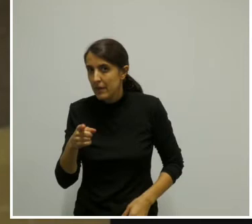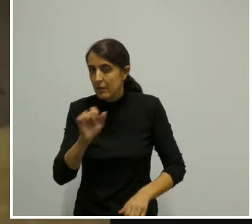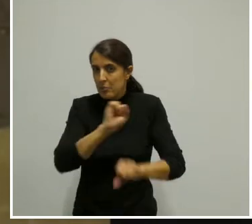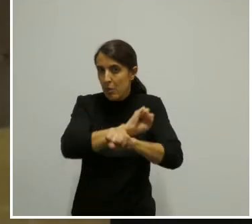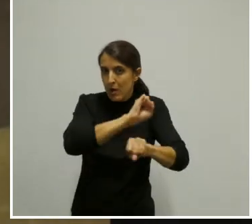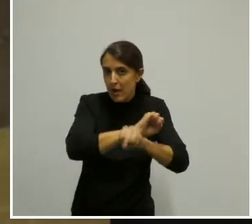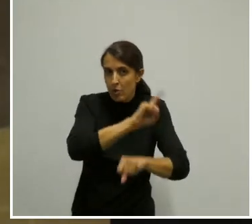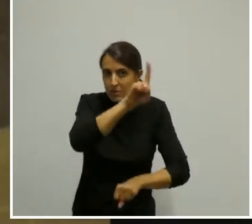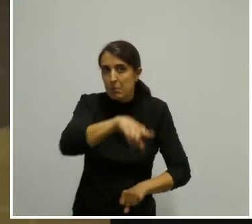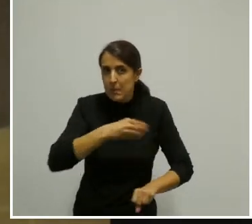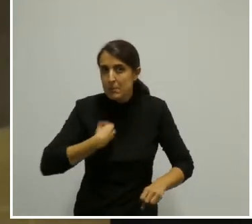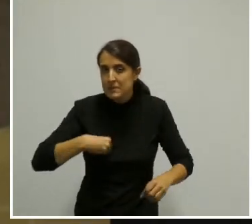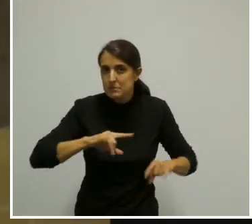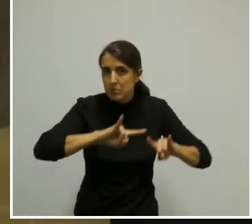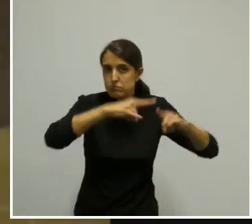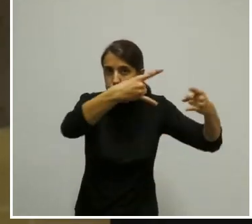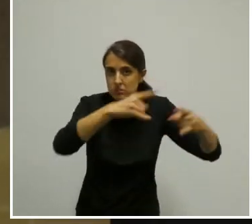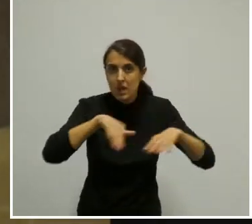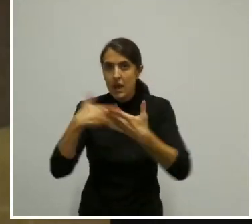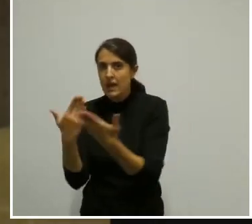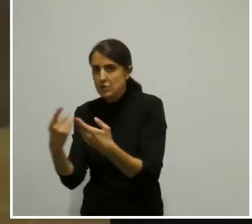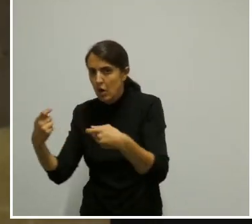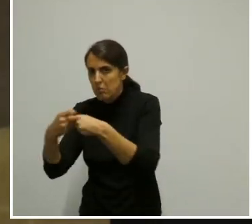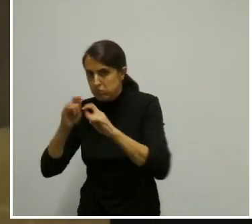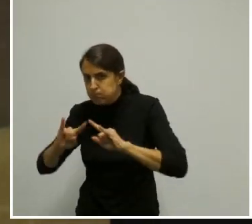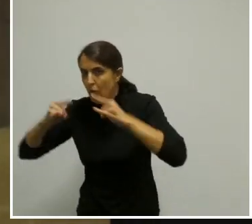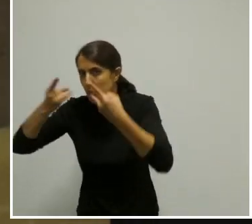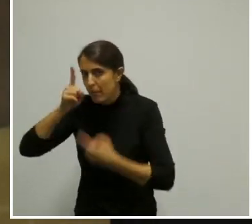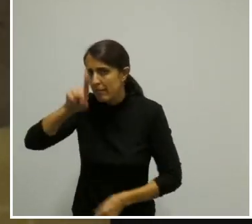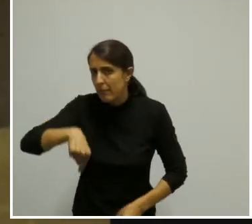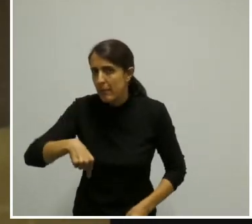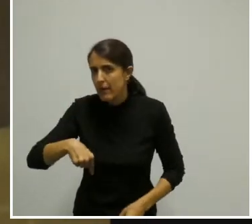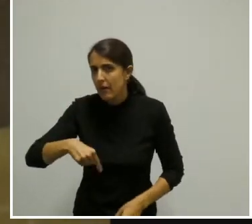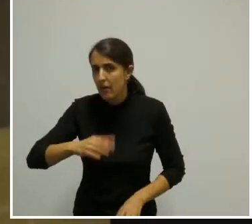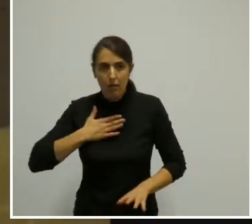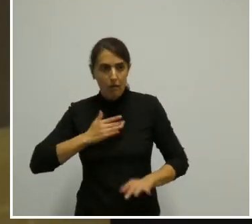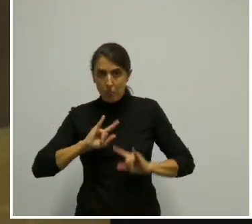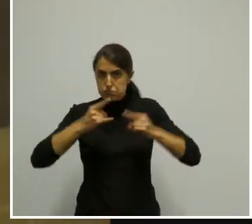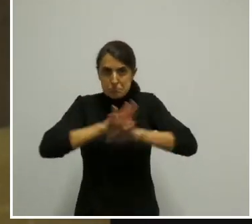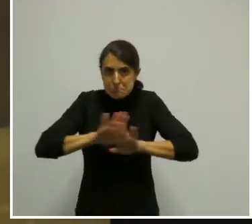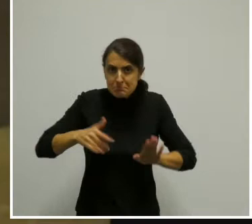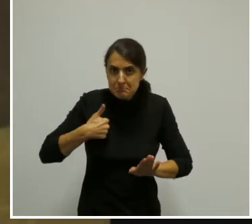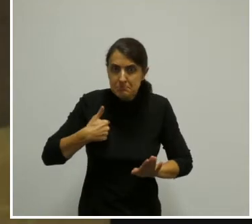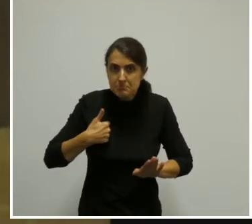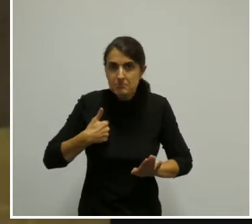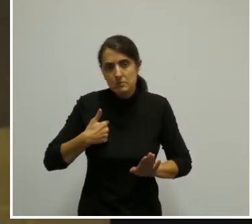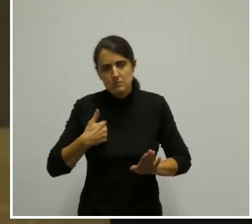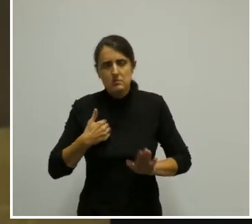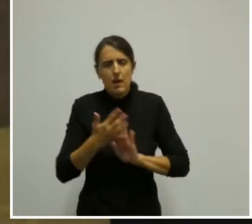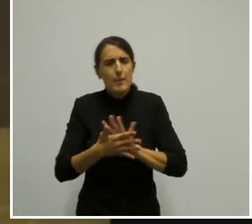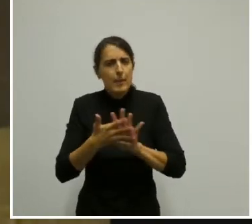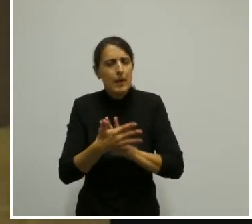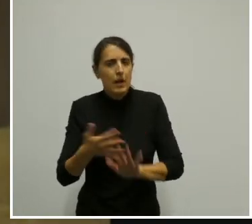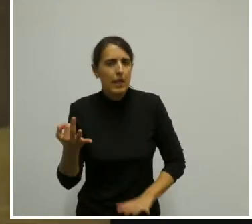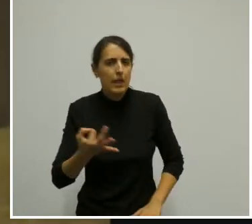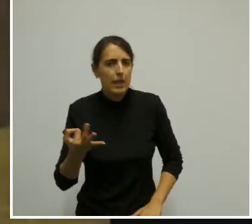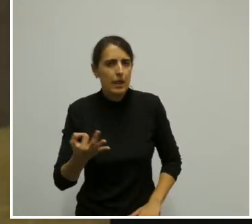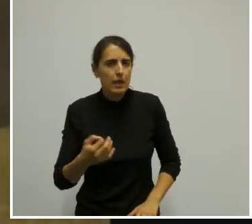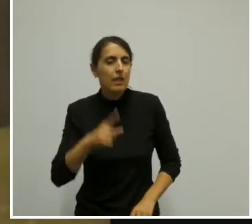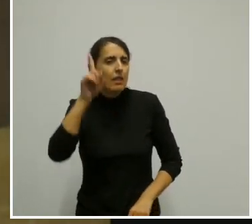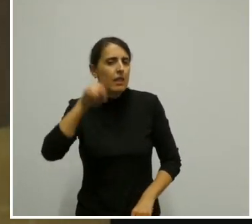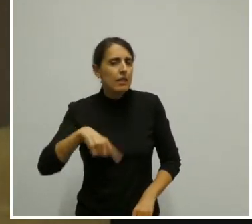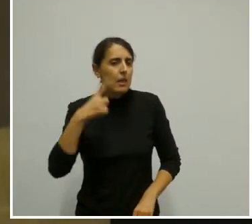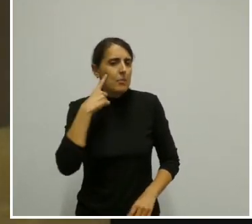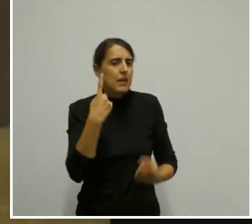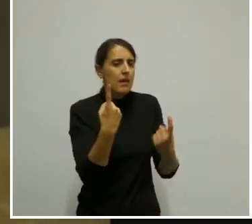o no, si això ha passat en els concertats o no, vull dir, de què estem parlant, no? I després, per què es detecten